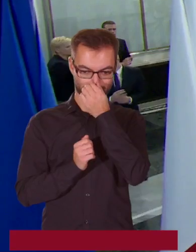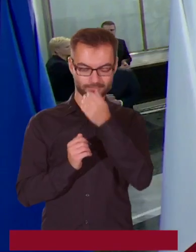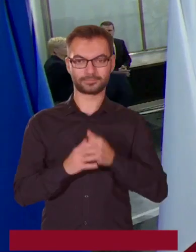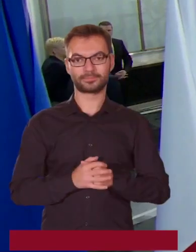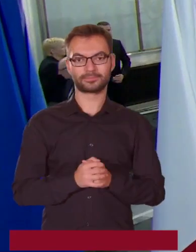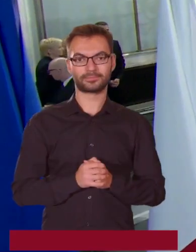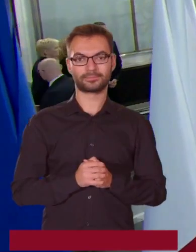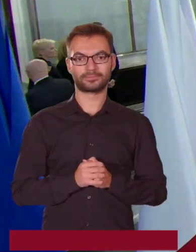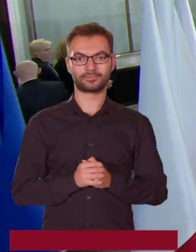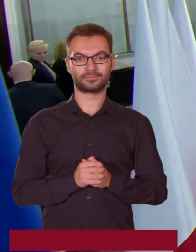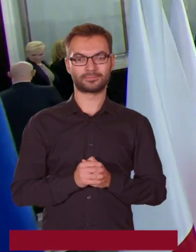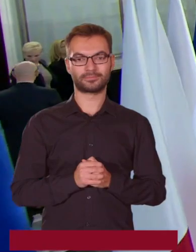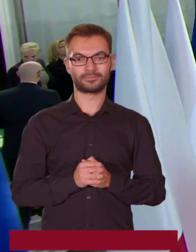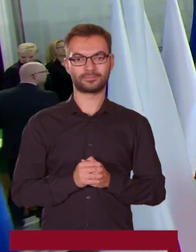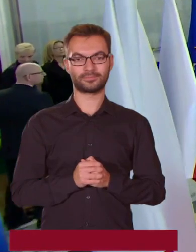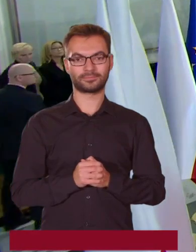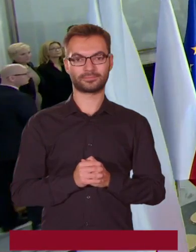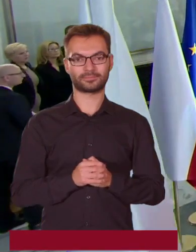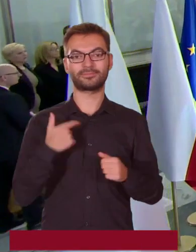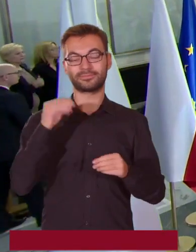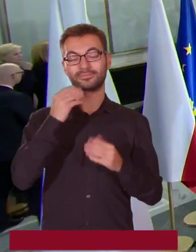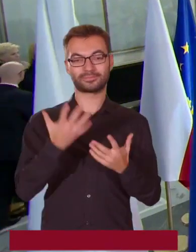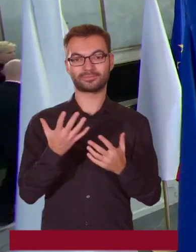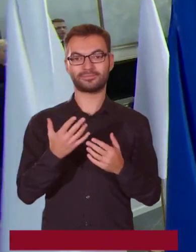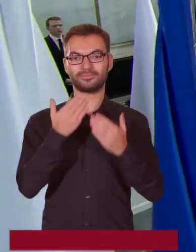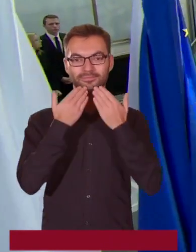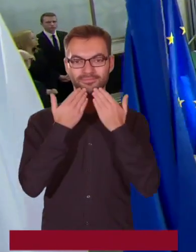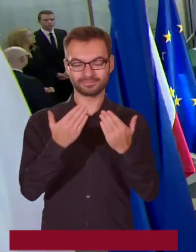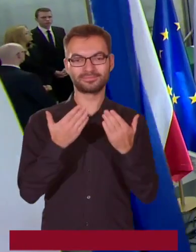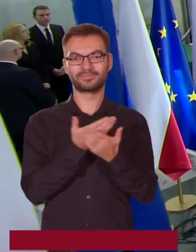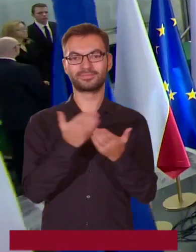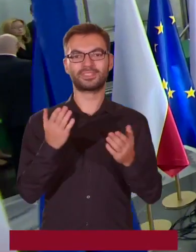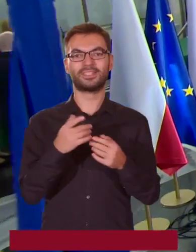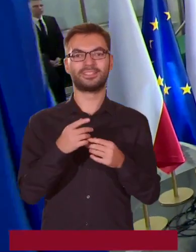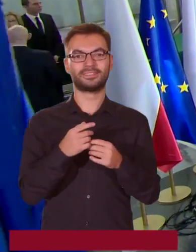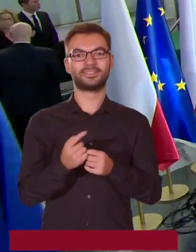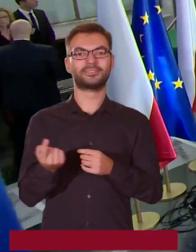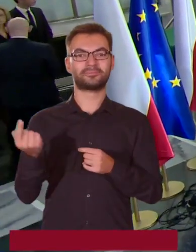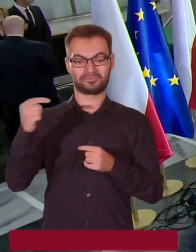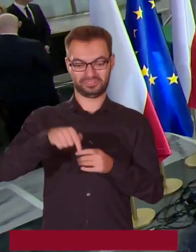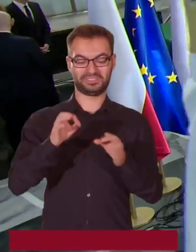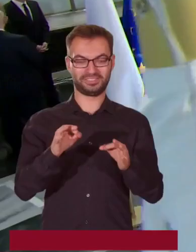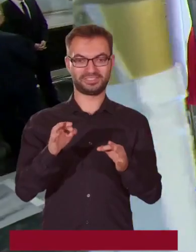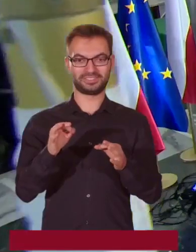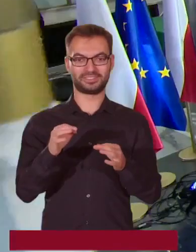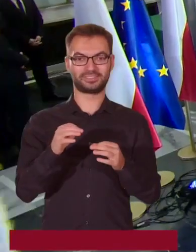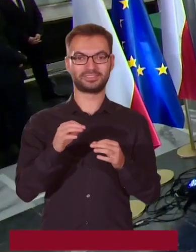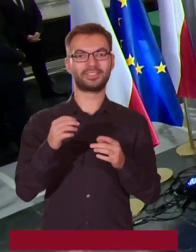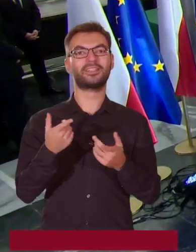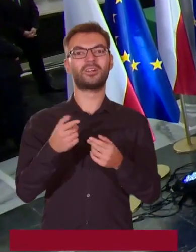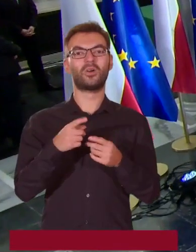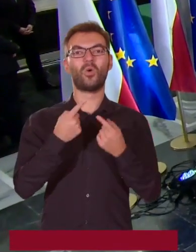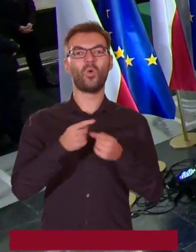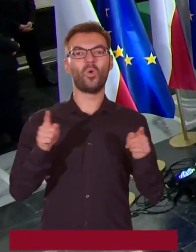I chciałem jeszcze podziękować za uświetnienie dzisiejszej uroczystości chórowi Uniwersytetu Warszawskiego pod dyrekcją pani